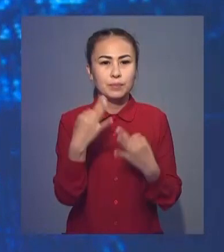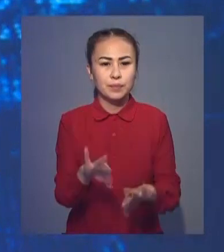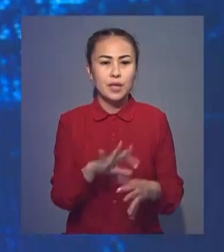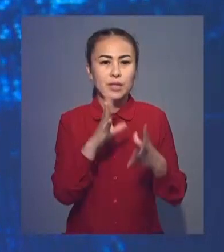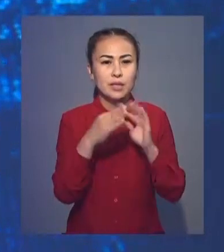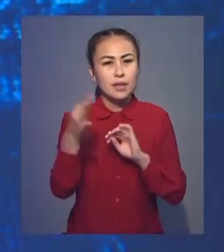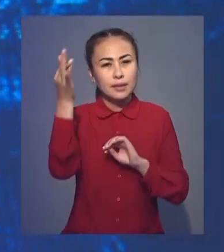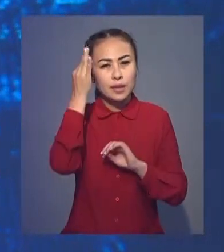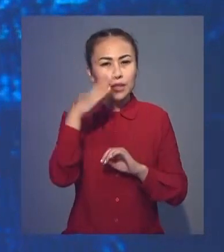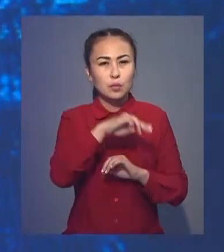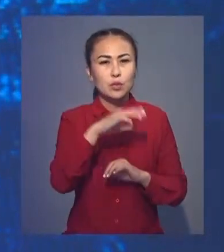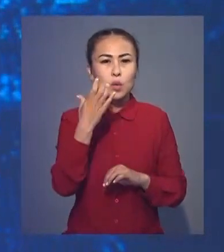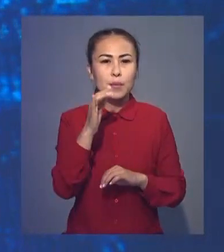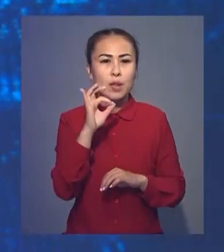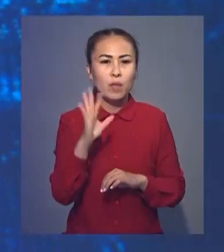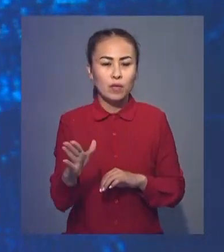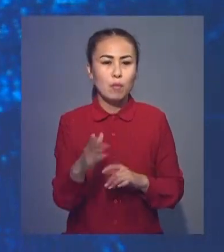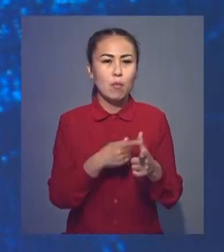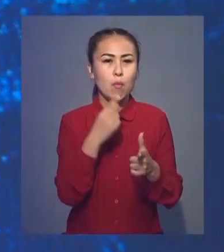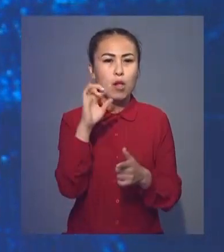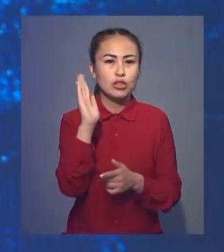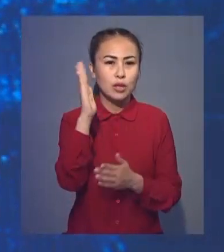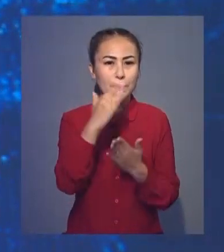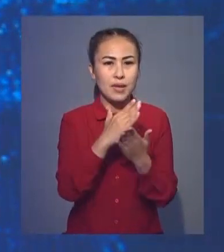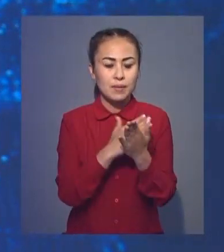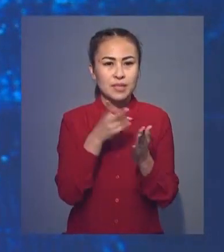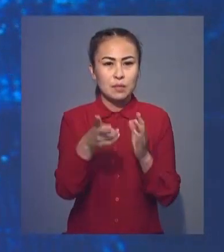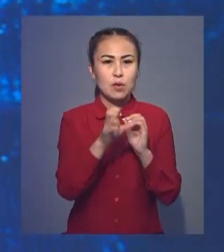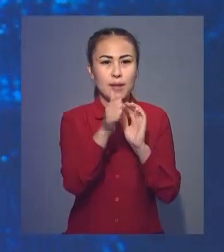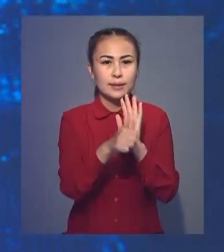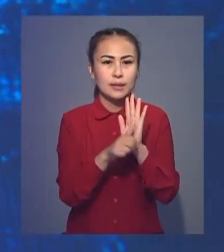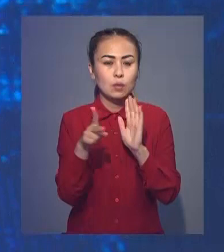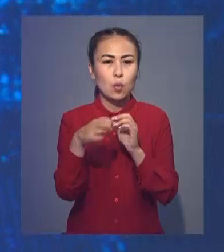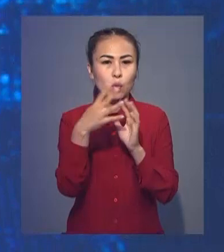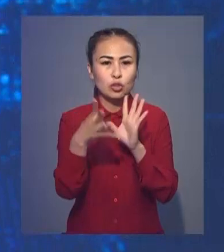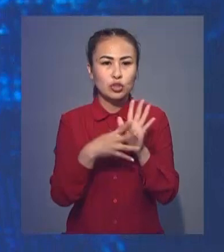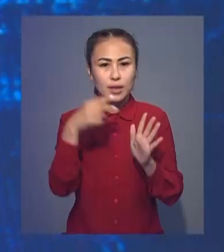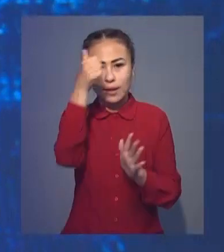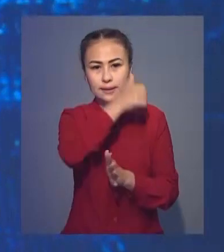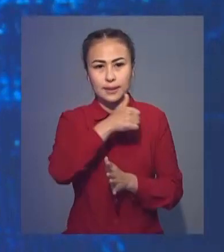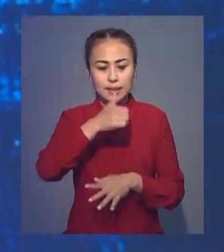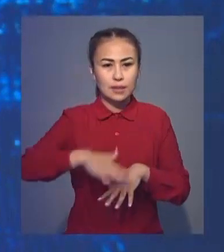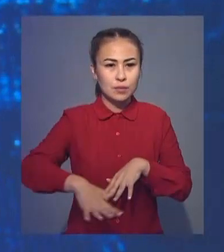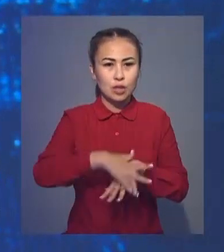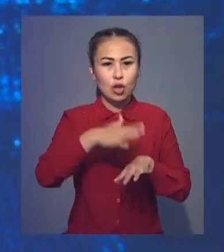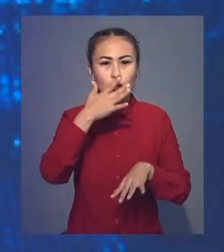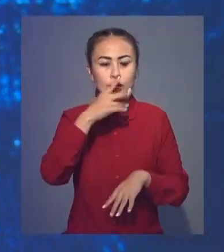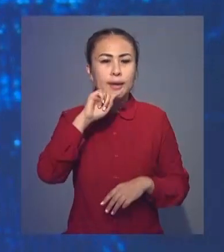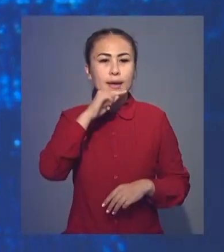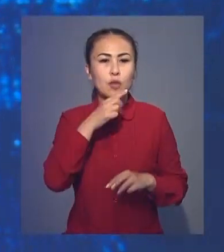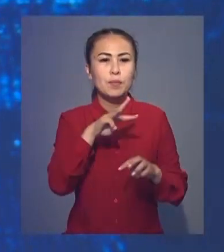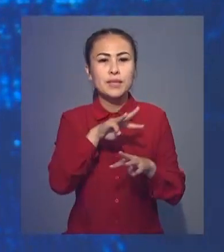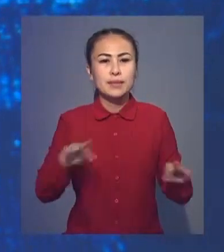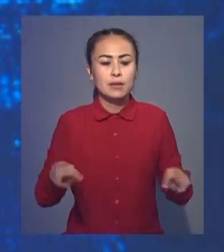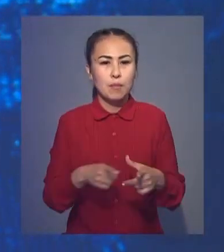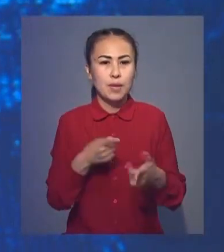босатылды. Еске сала кетейік, Тимур Сүлейменов болашақ бағдарламасының түлегі 2016-2019 жылдар аралығында еліміздің ұлттық